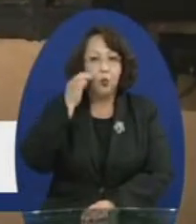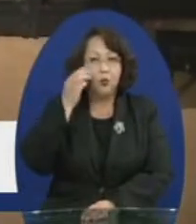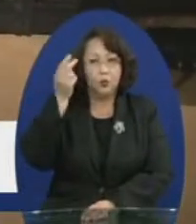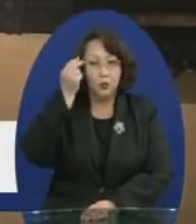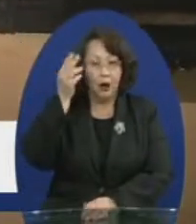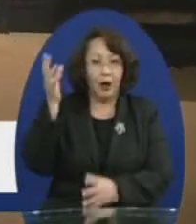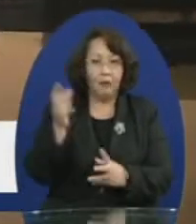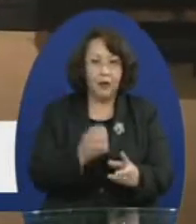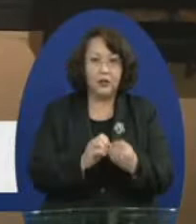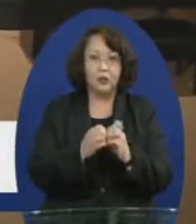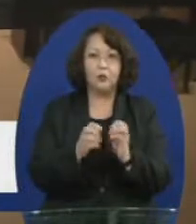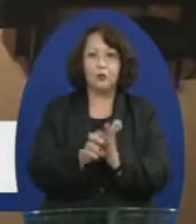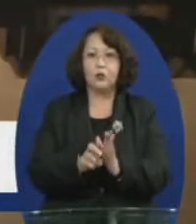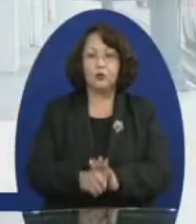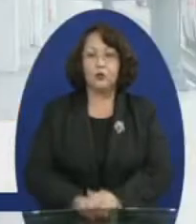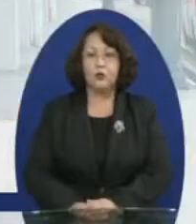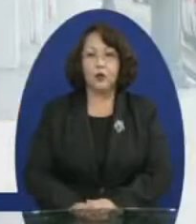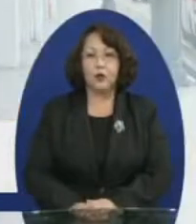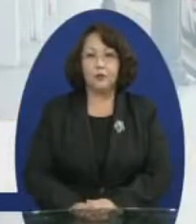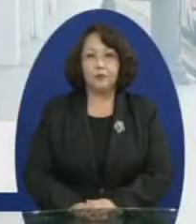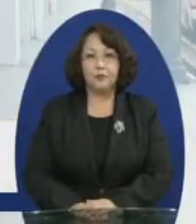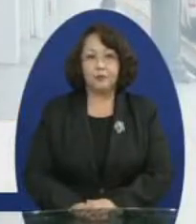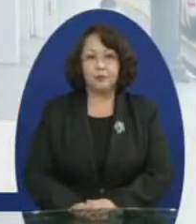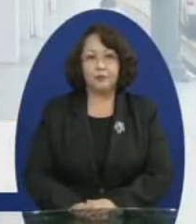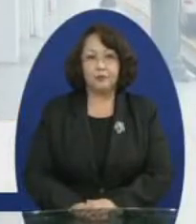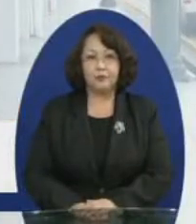гэдэг ийм уулзалт өнөөдөр болж байгаа.